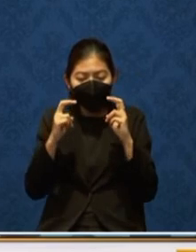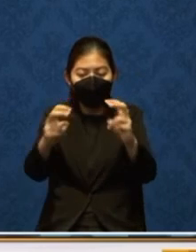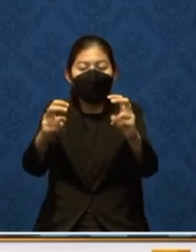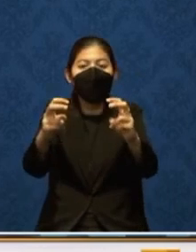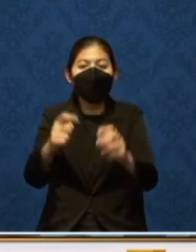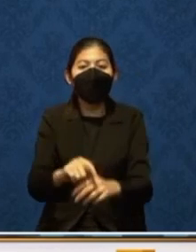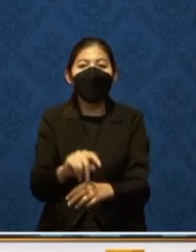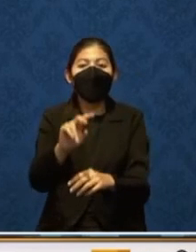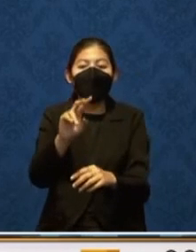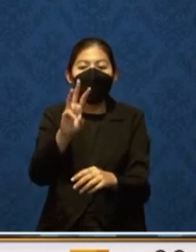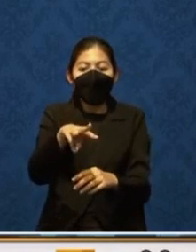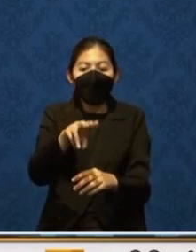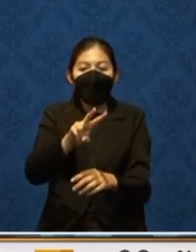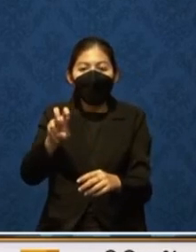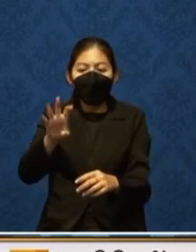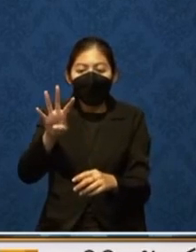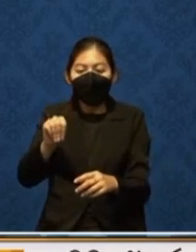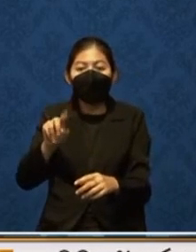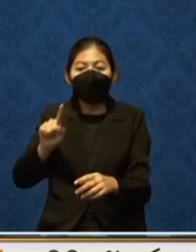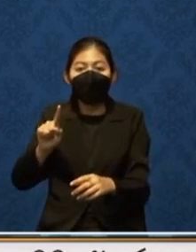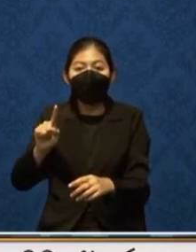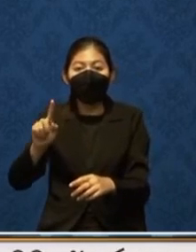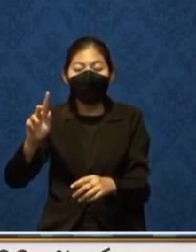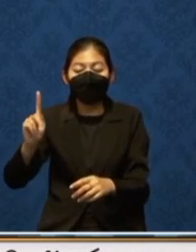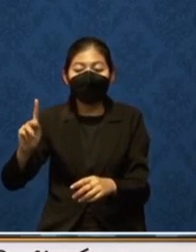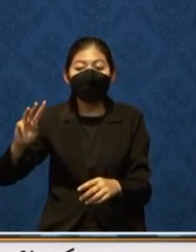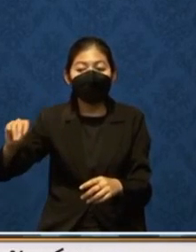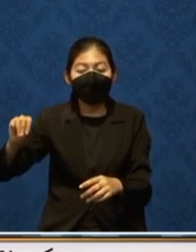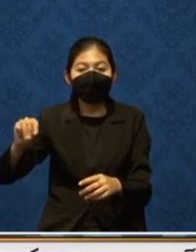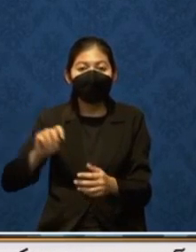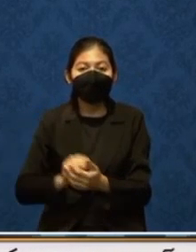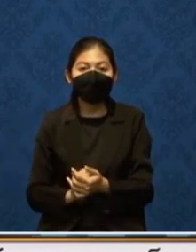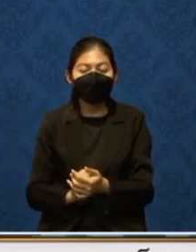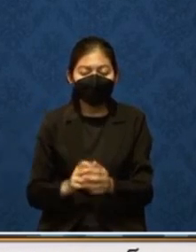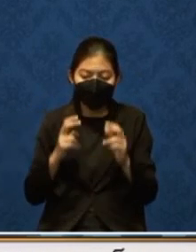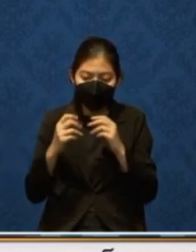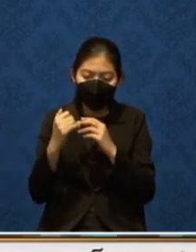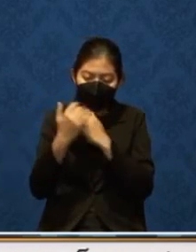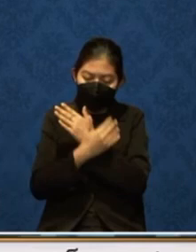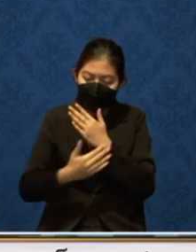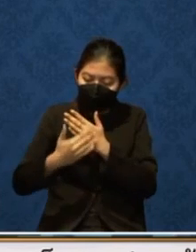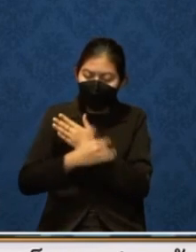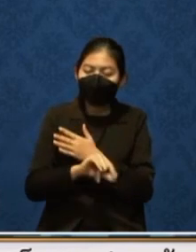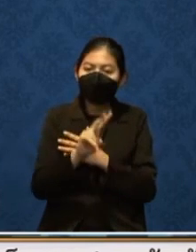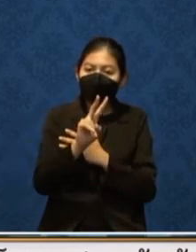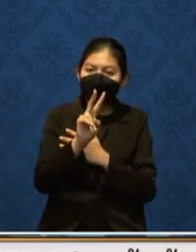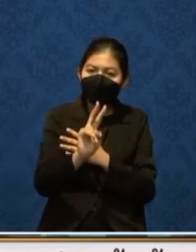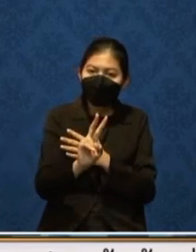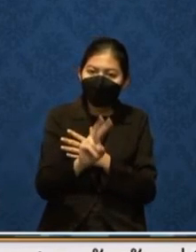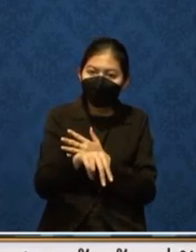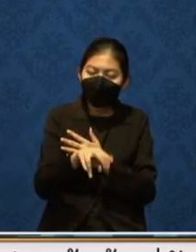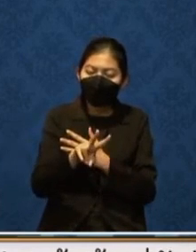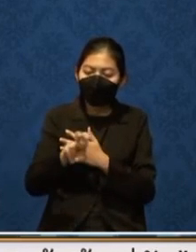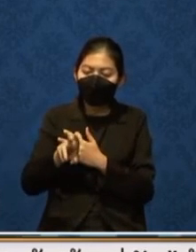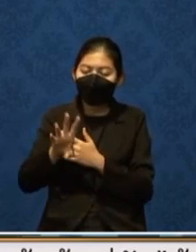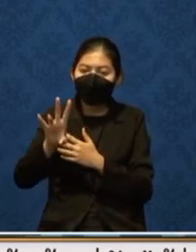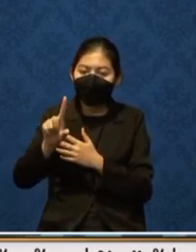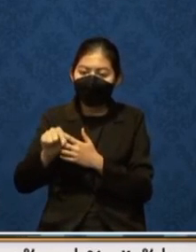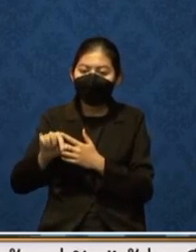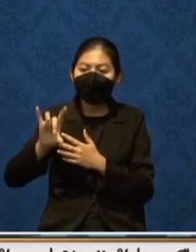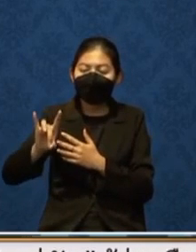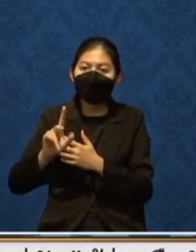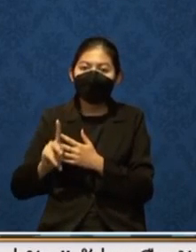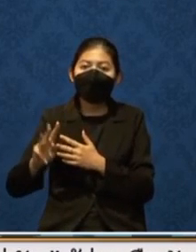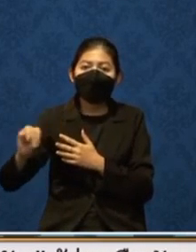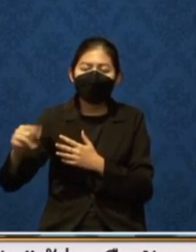1 กิโรเมตรรถไความเร็วสูงอีก2,728 กิโรเมตรและ Motorway